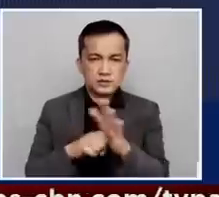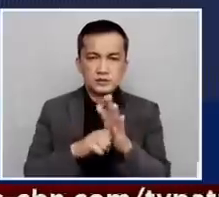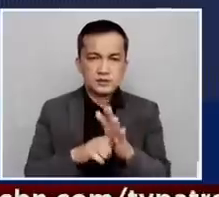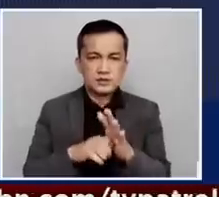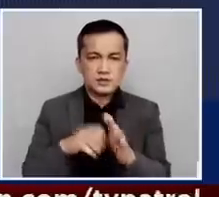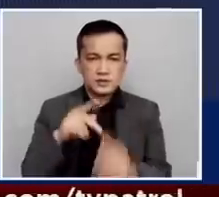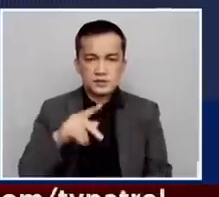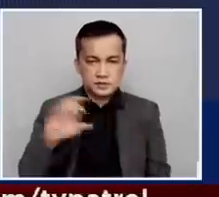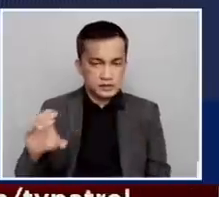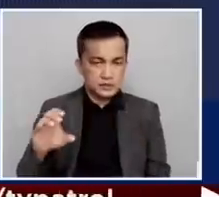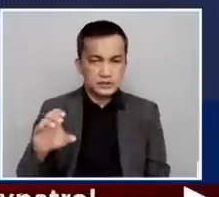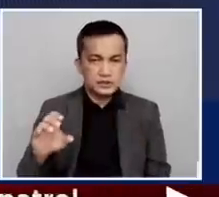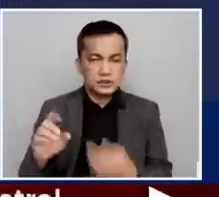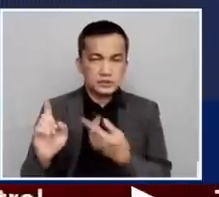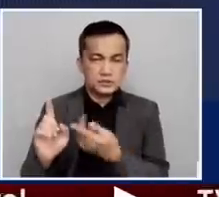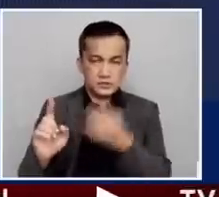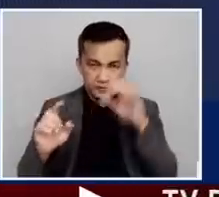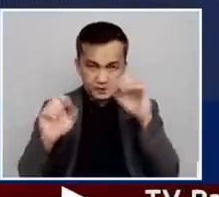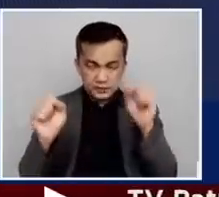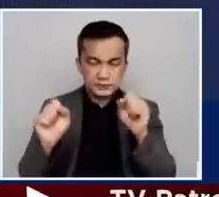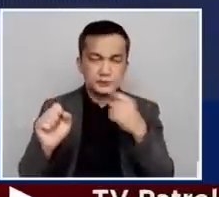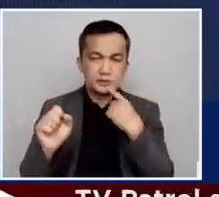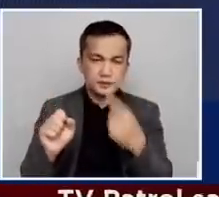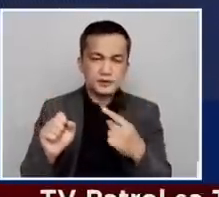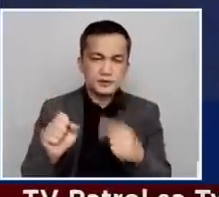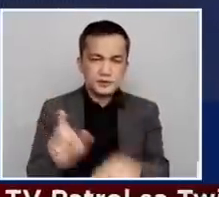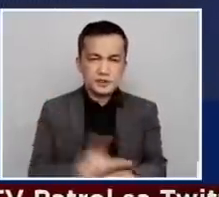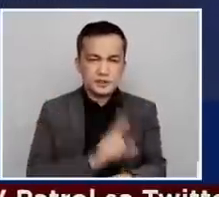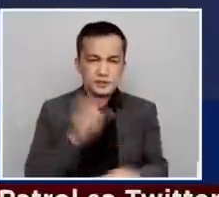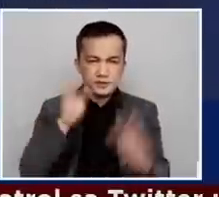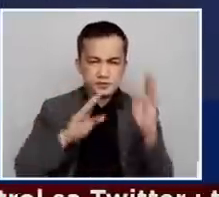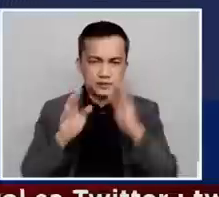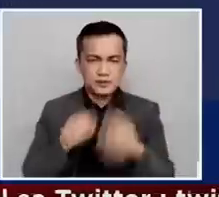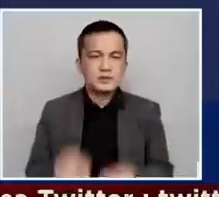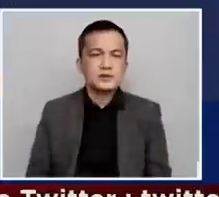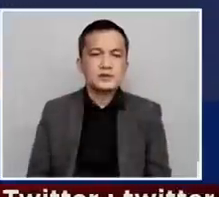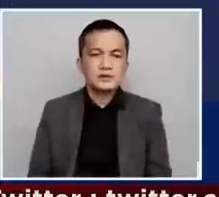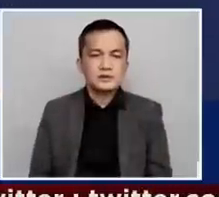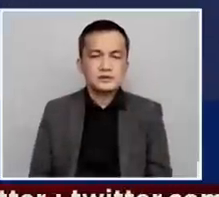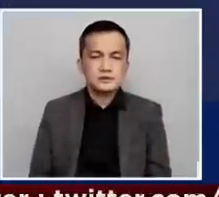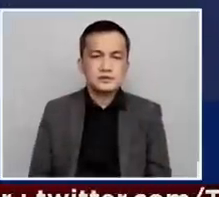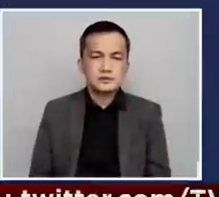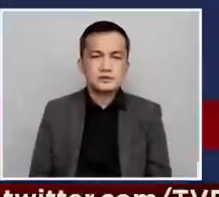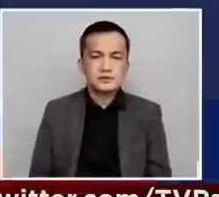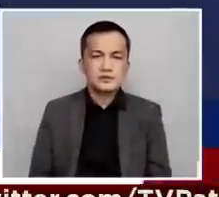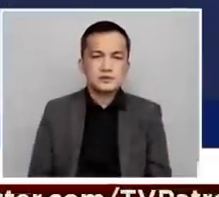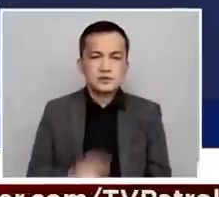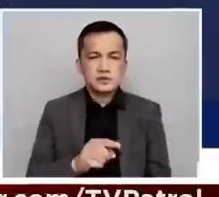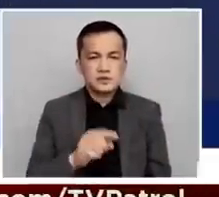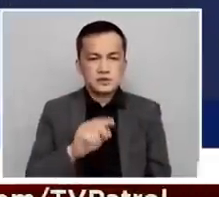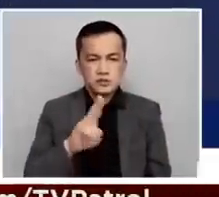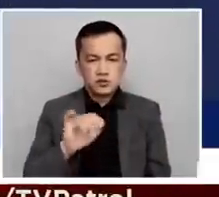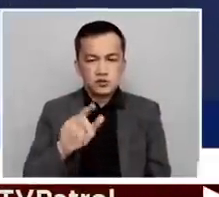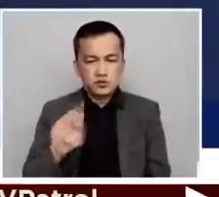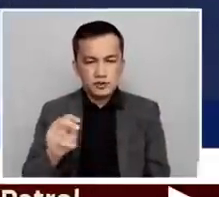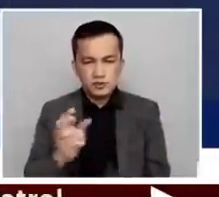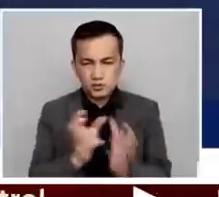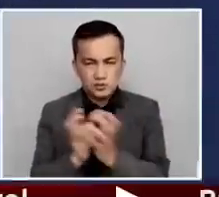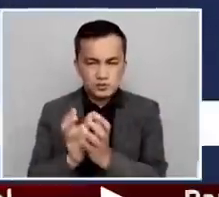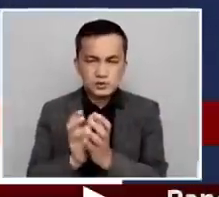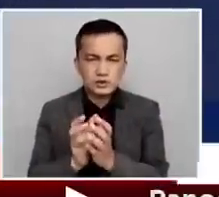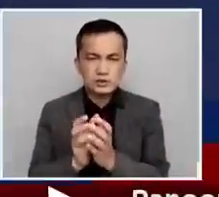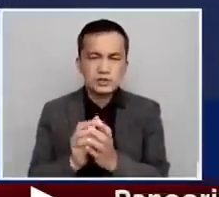City, sinabi ng Pangulo na matagal na ang krisis na ito. Every single urban community and even some